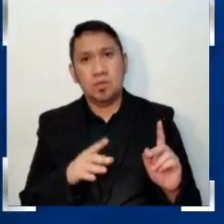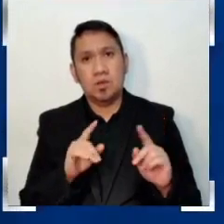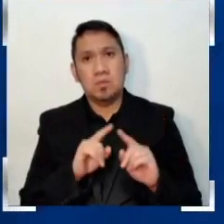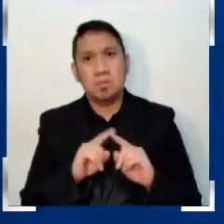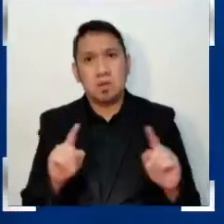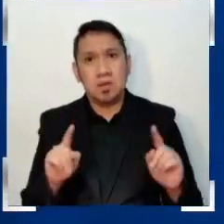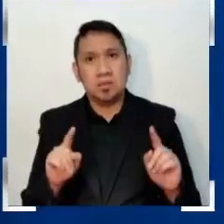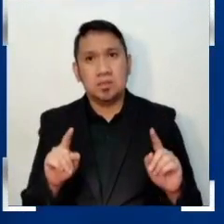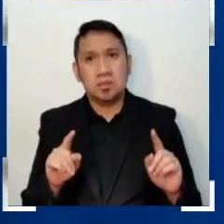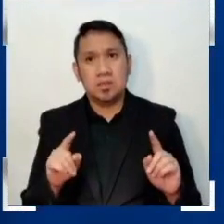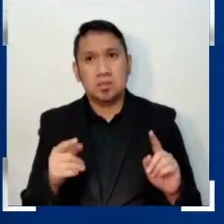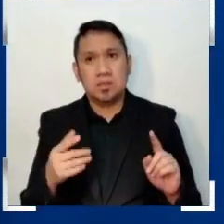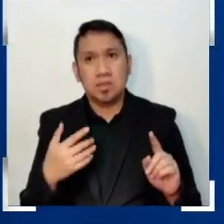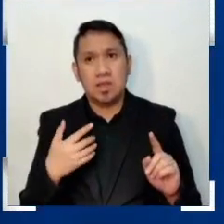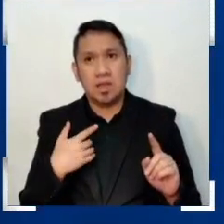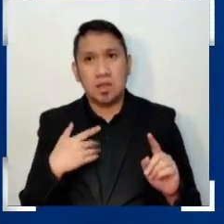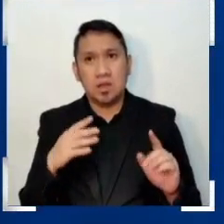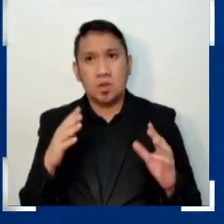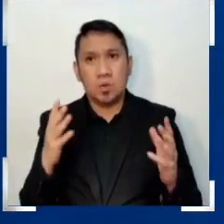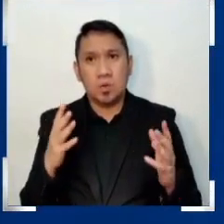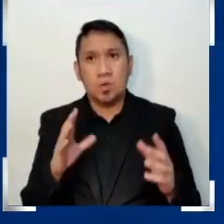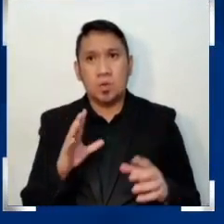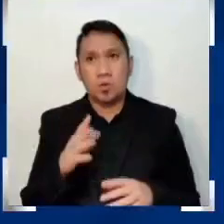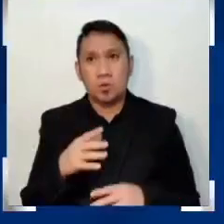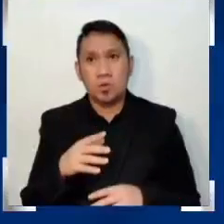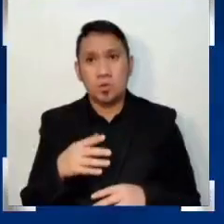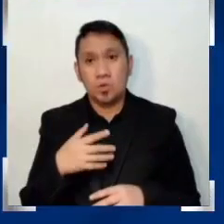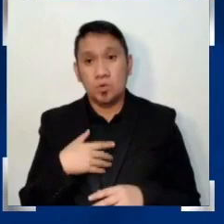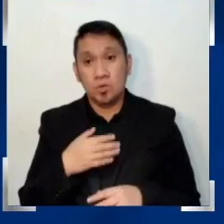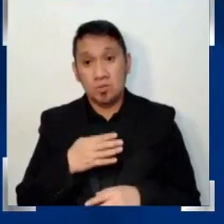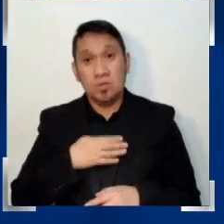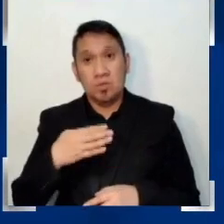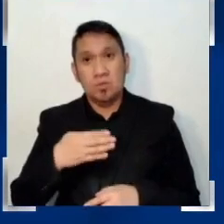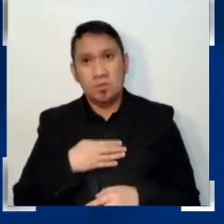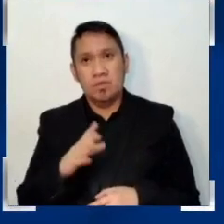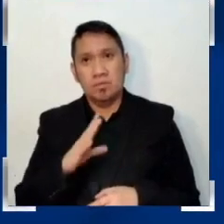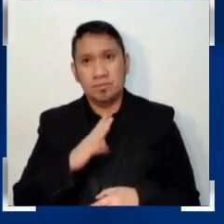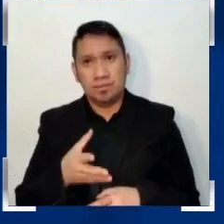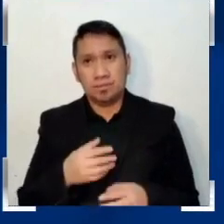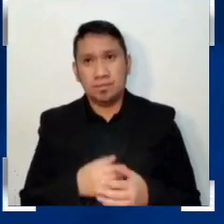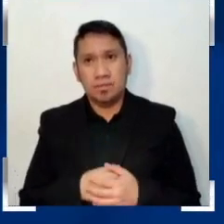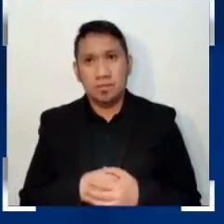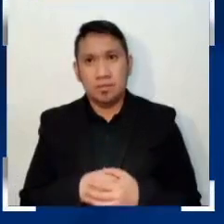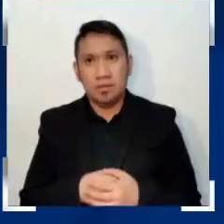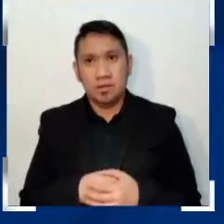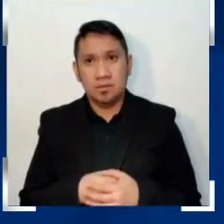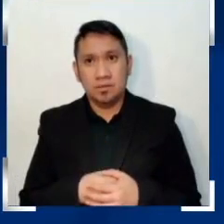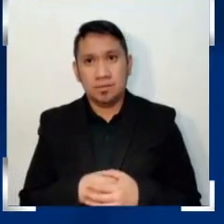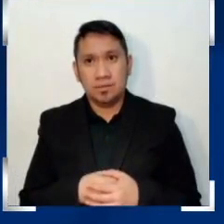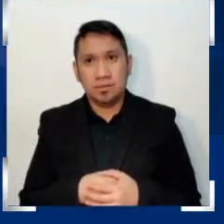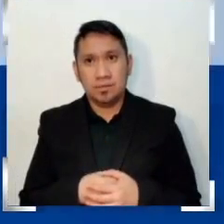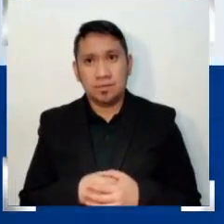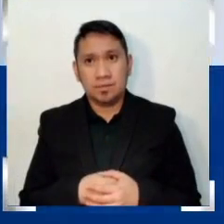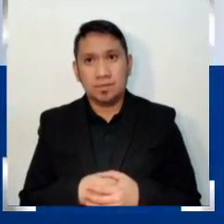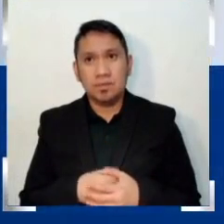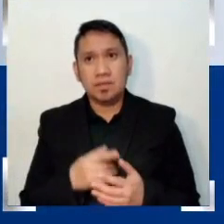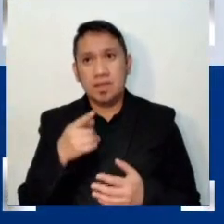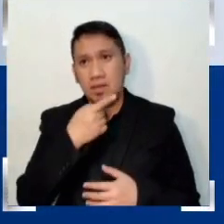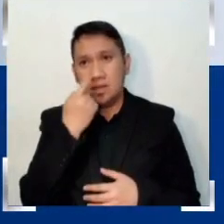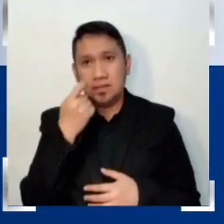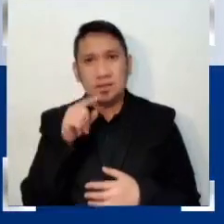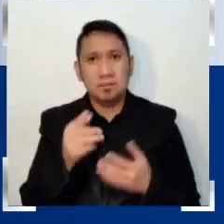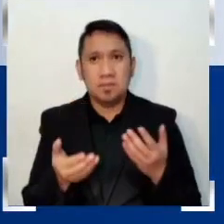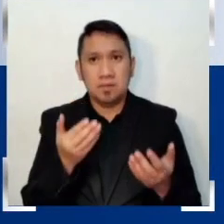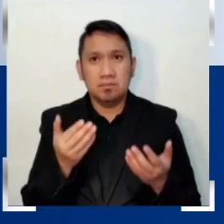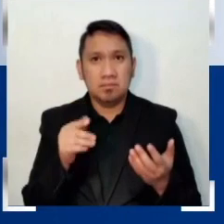huminga kahit okay naman yung oxygen level. Parang hyperventilated sila. Yun ang kalimitang kaso. Ayon